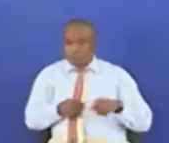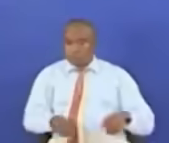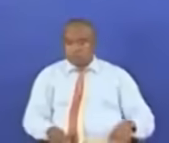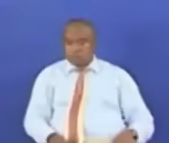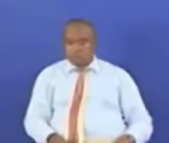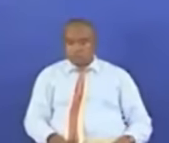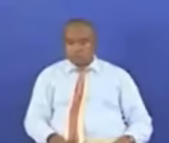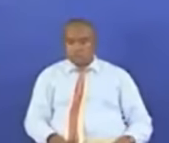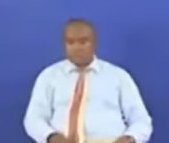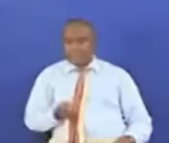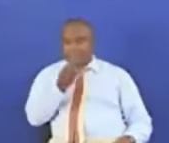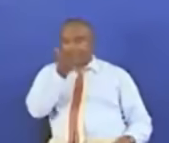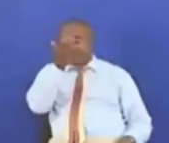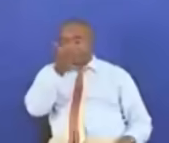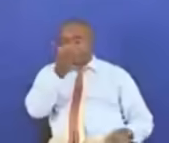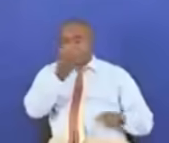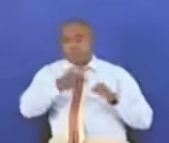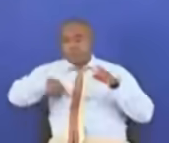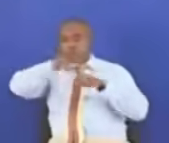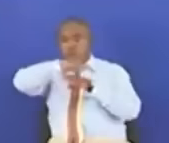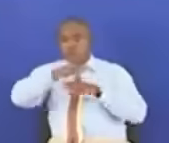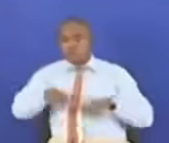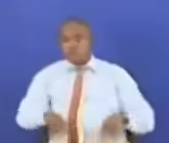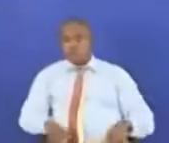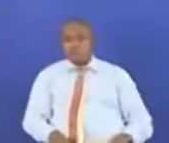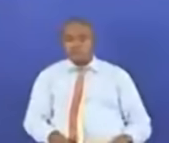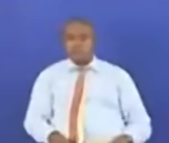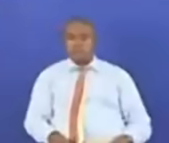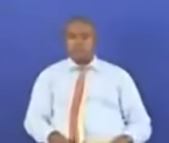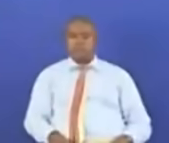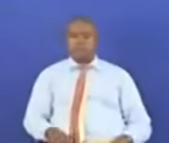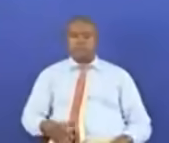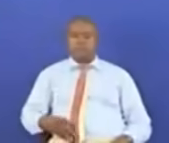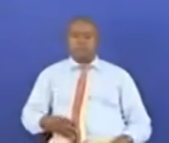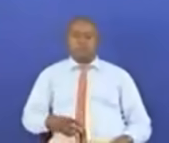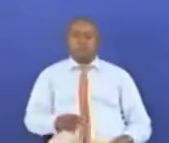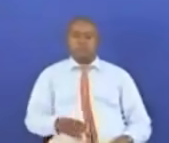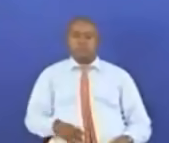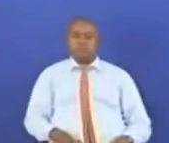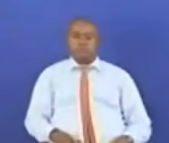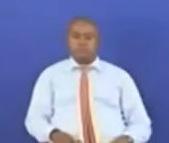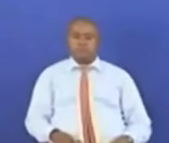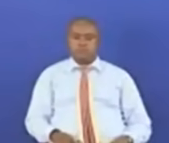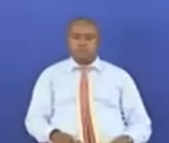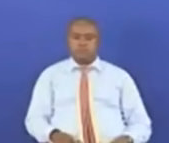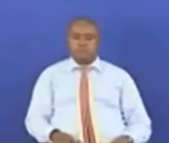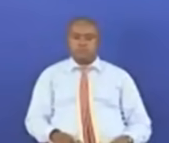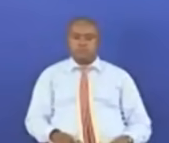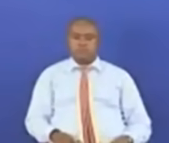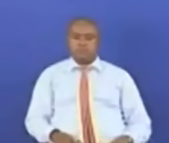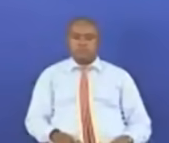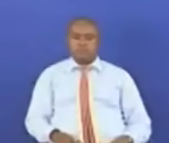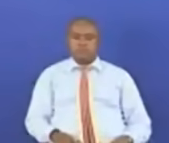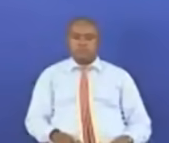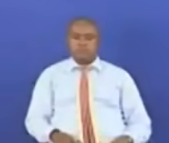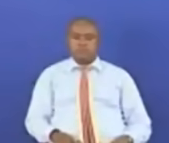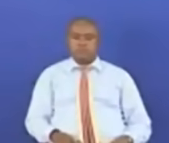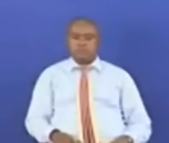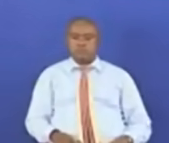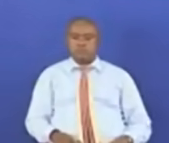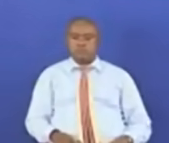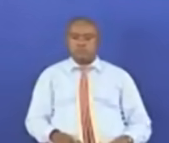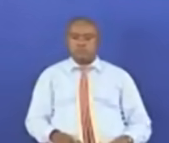Mheshimiwa Mwenyekiti, naomba Prof kujaniruhusu. Tukaa